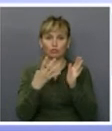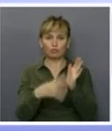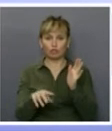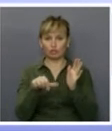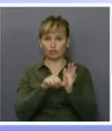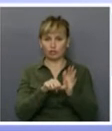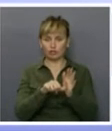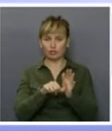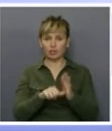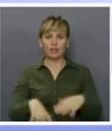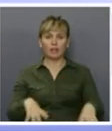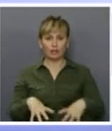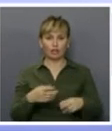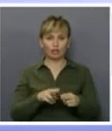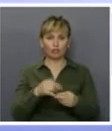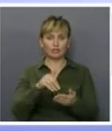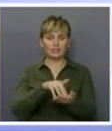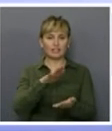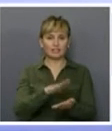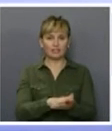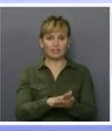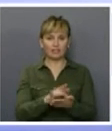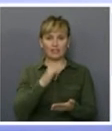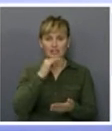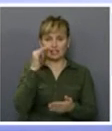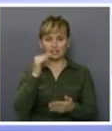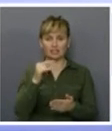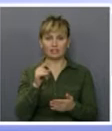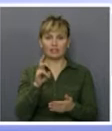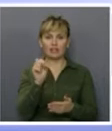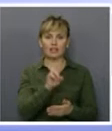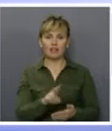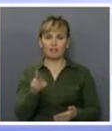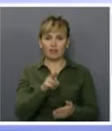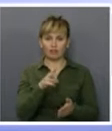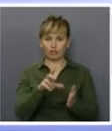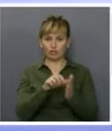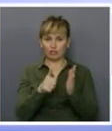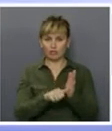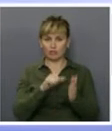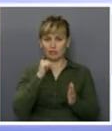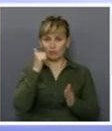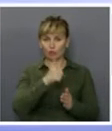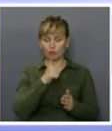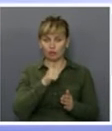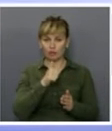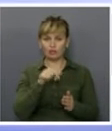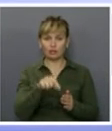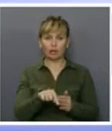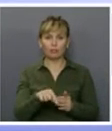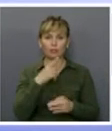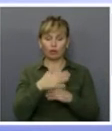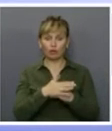которые сейчас зарегистрированы в Казахстане на январь этого года. На этих предприятиях 746 рынков торгует